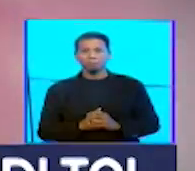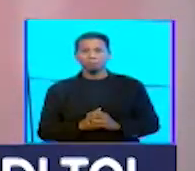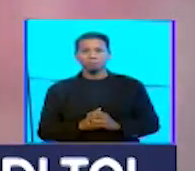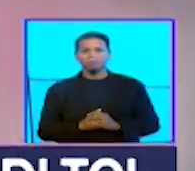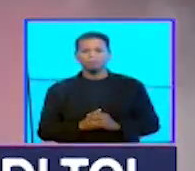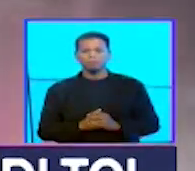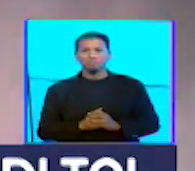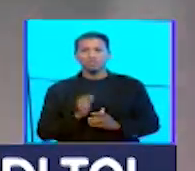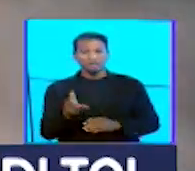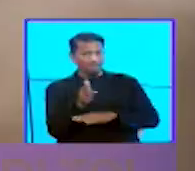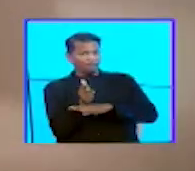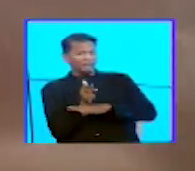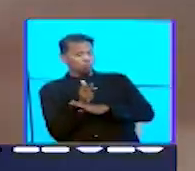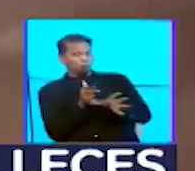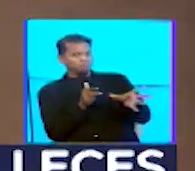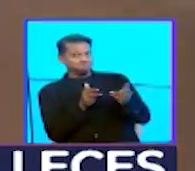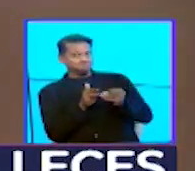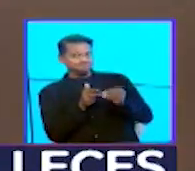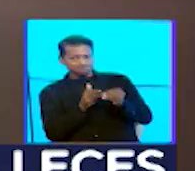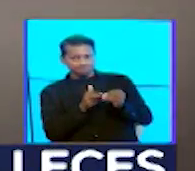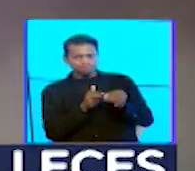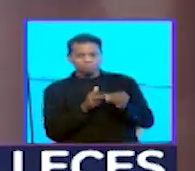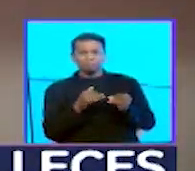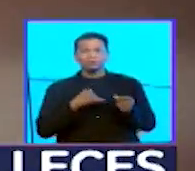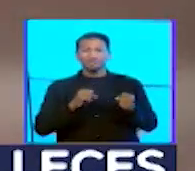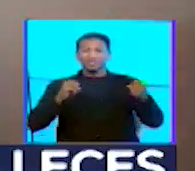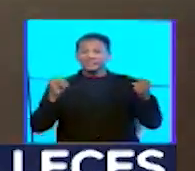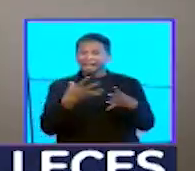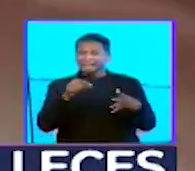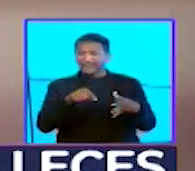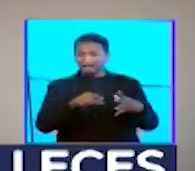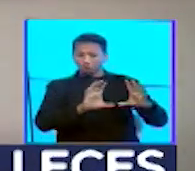Video amatir warga merekam detik-detik penangkapan pelaku perampokan mobil.